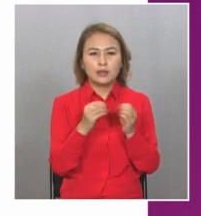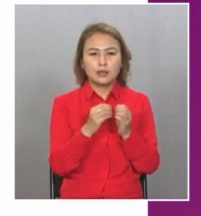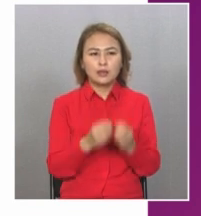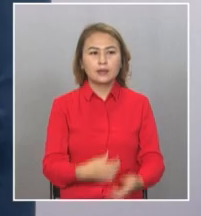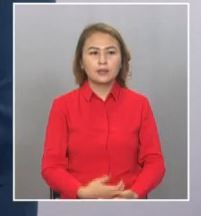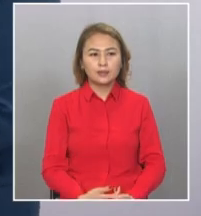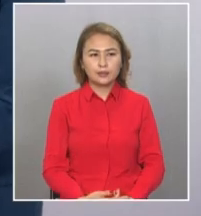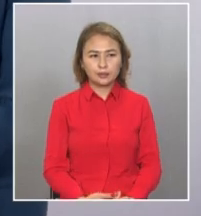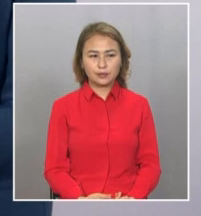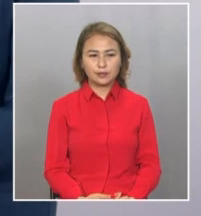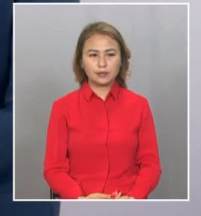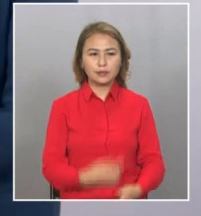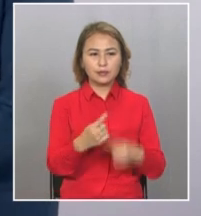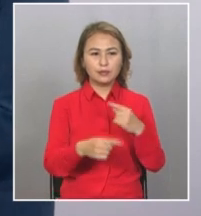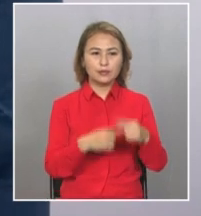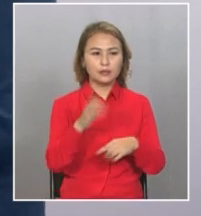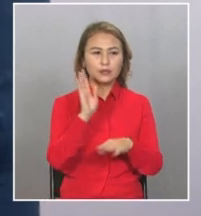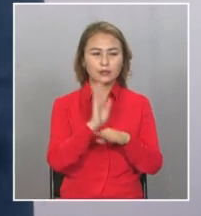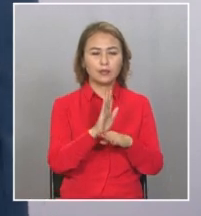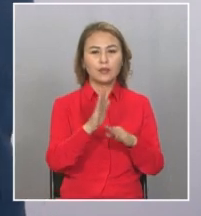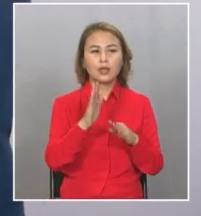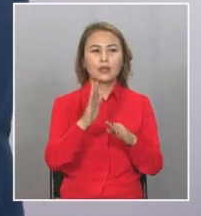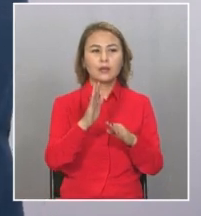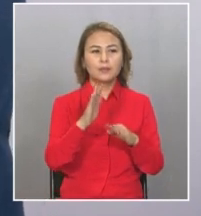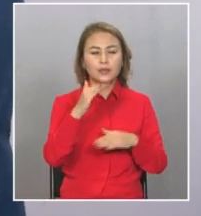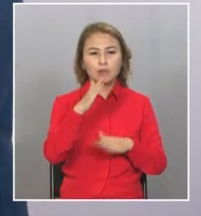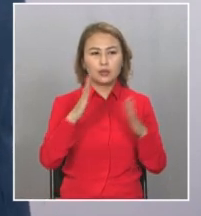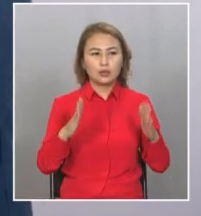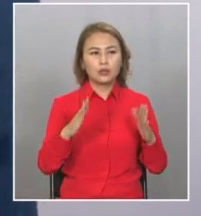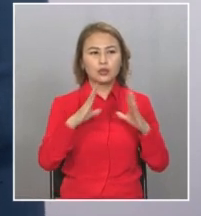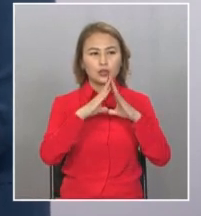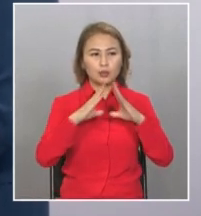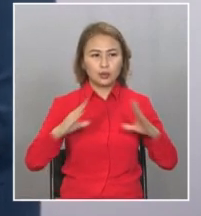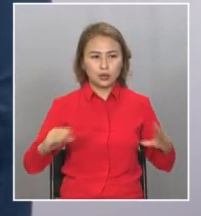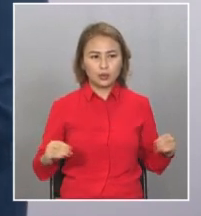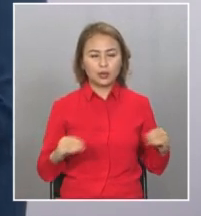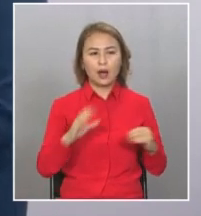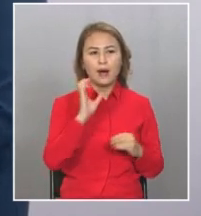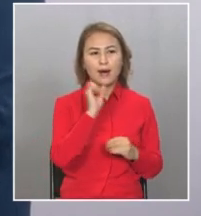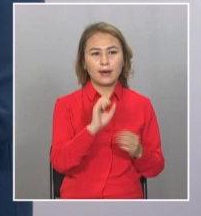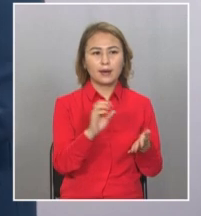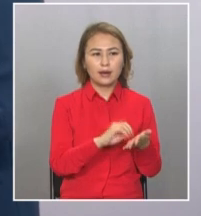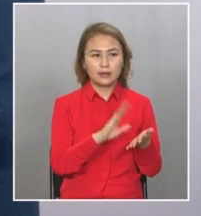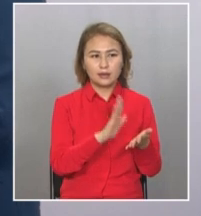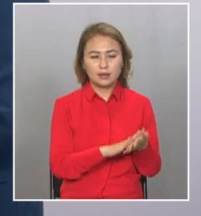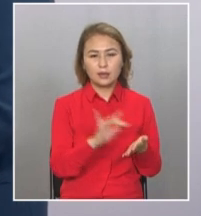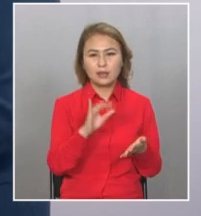екен. Келесі тапсырма. Тік бұрышты үш бұрыштың А катеті мен С гипотенузасы берілген. Оның екінші